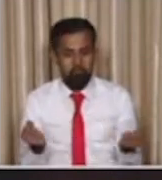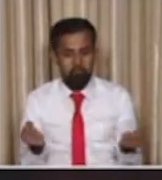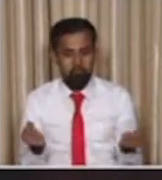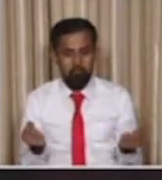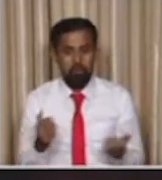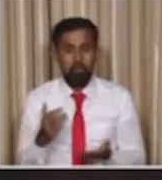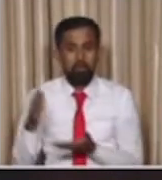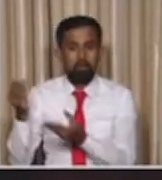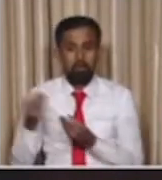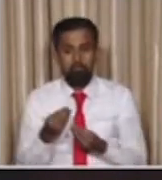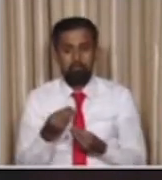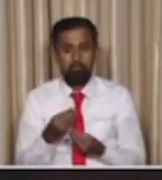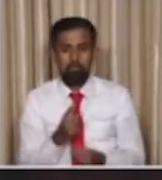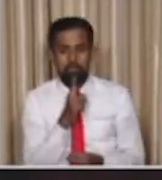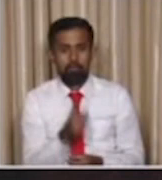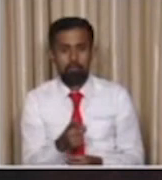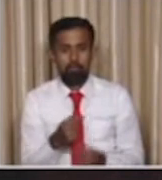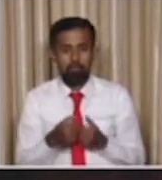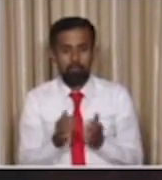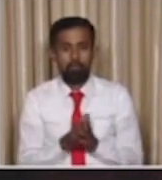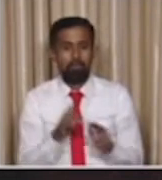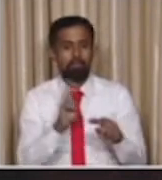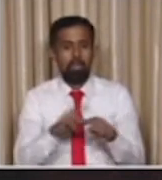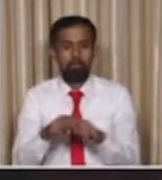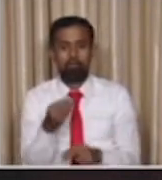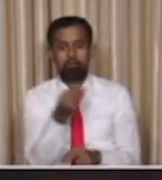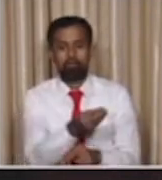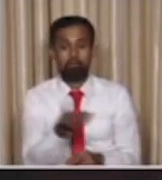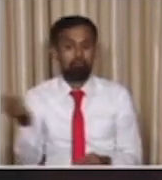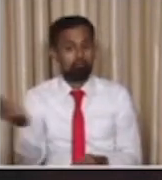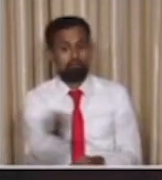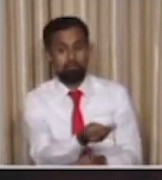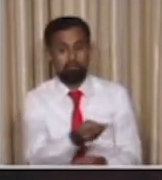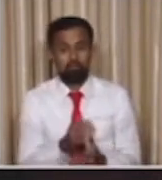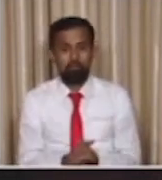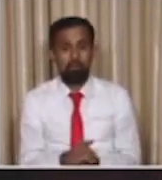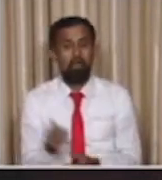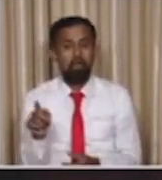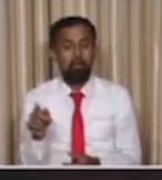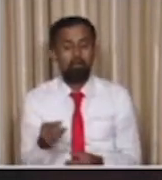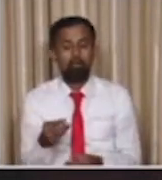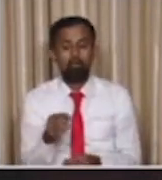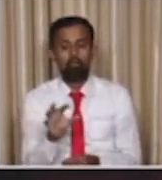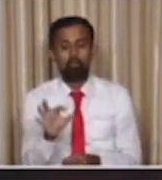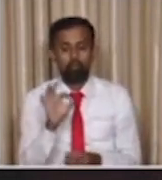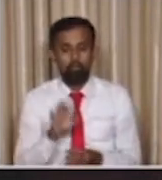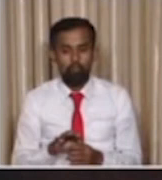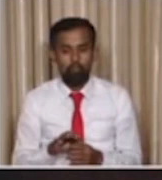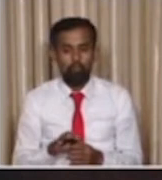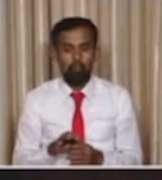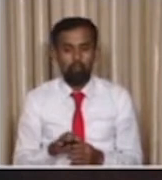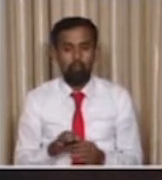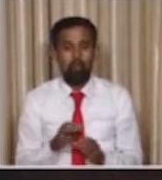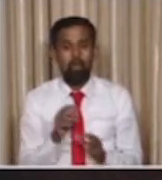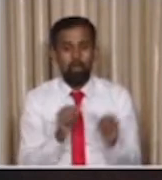මේ සැපයුම් කරුවෝ දැන් සමහර කියනවා තමන්ගේ හිතවතුන්ට දීලා සප්ලයි එක කරන්න කියලා. කවුද මේ සැපයුම් කරුවෝ තෝරගන්නේ? මේ